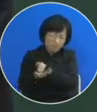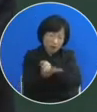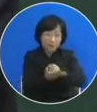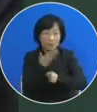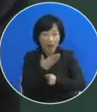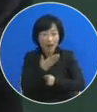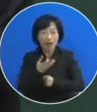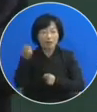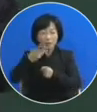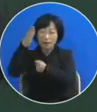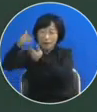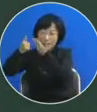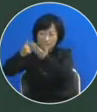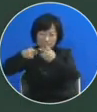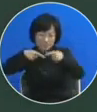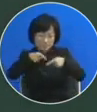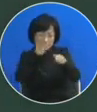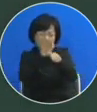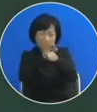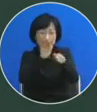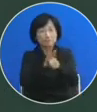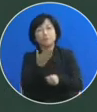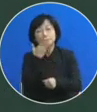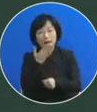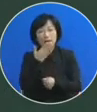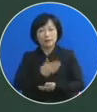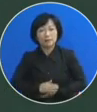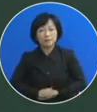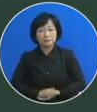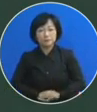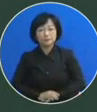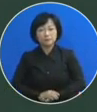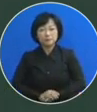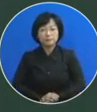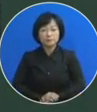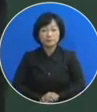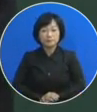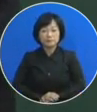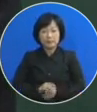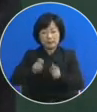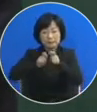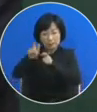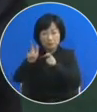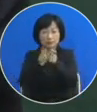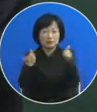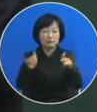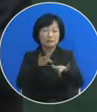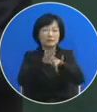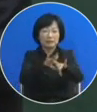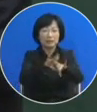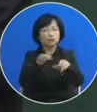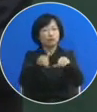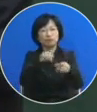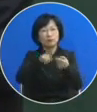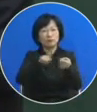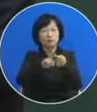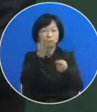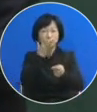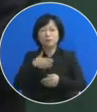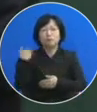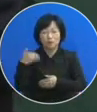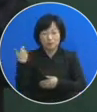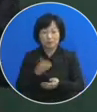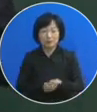knowing this and you the gospel movement and widen your vessel, then God will take care of it. Already He knows. 근데 대부분 사람들이 이 눈을 못 뜨고 있습니다. But most people have not opened their eyes to this.